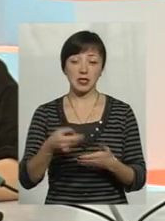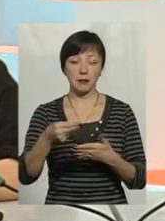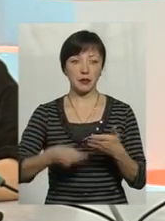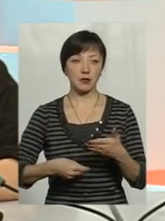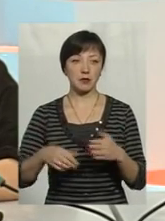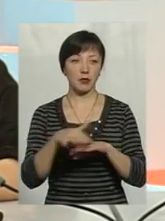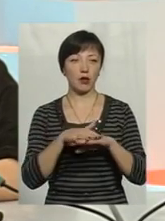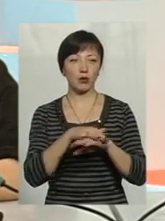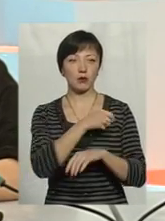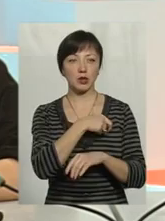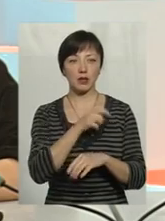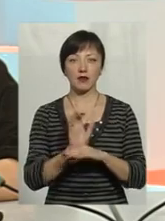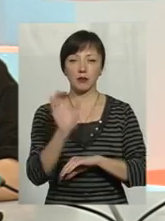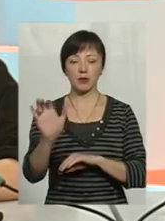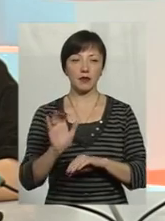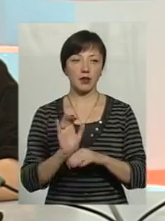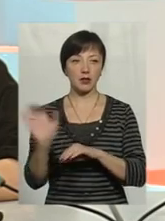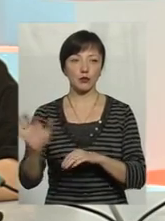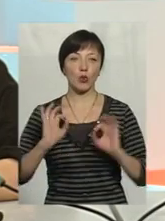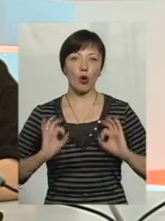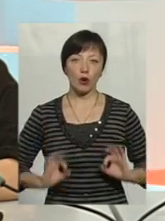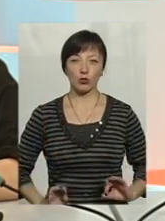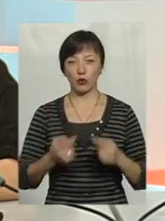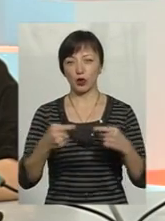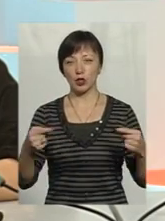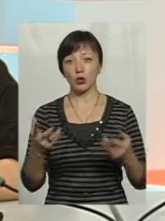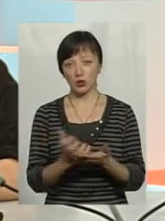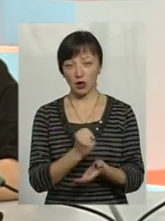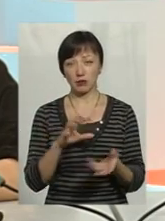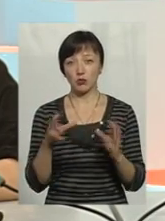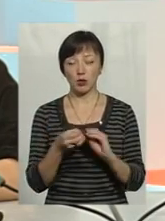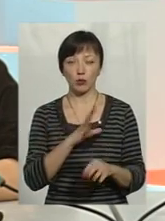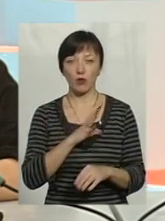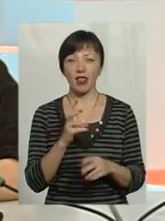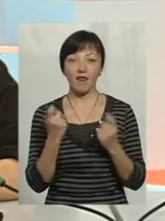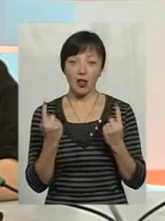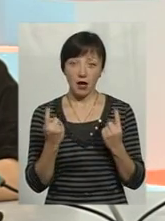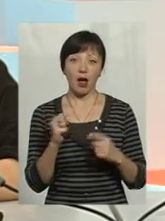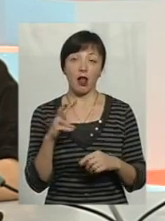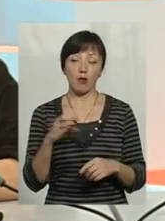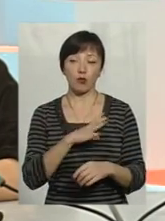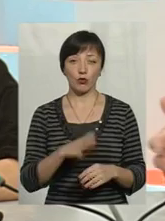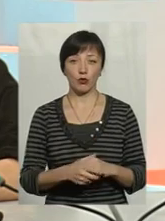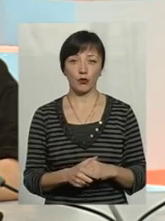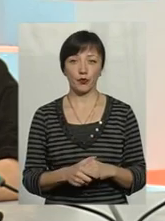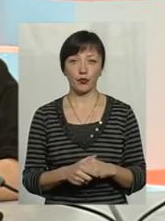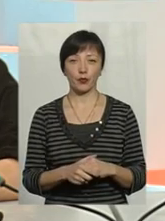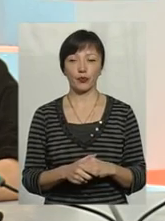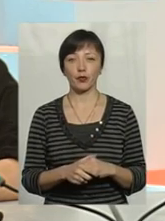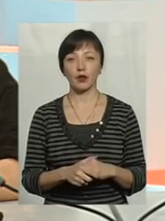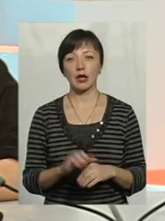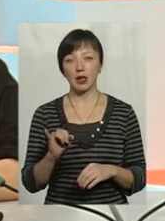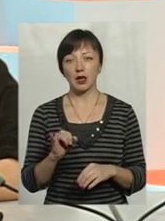підписом народного депутата розсилалися там в прокуратуру все, і досягався певний результат. Не дуже великий, але він досягався. І,